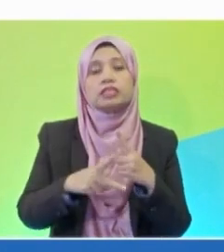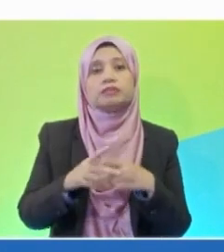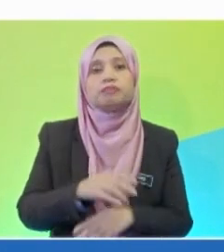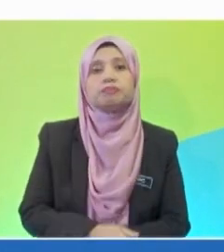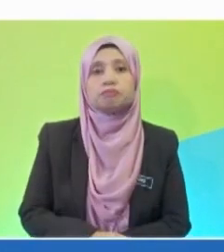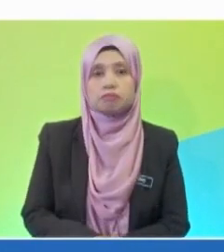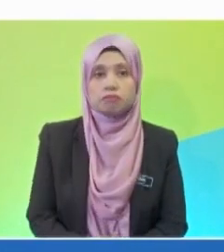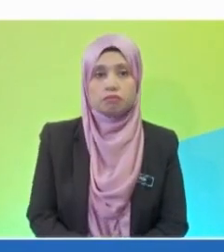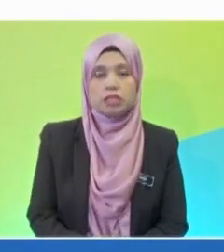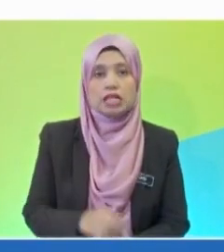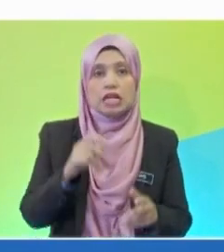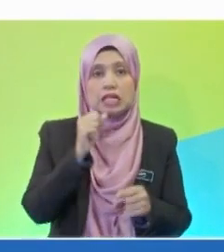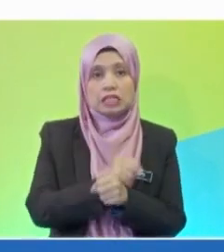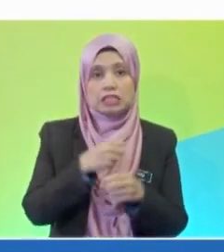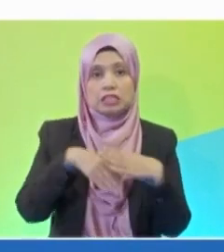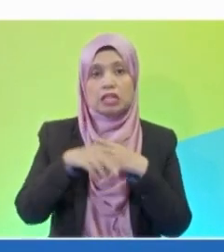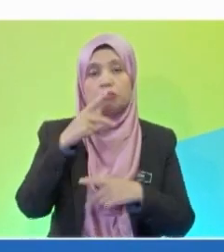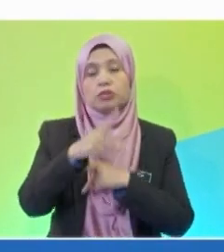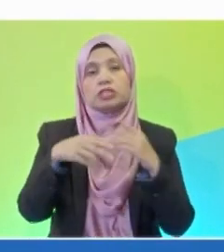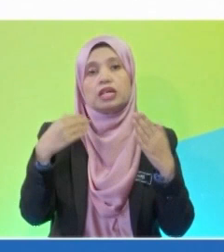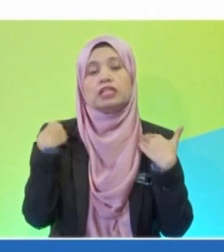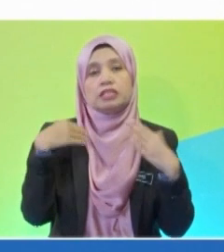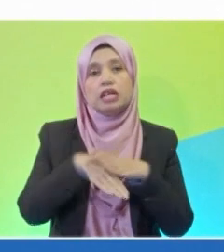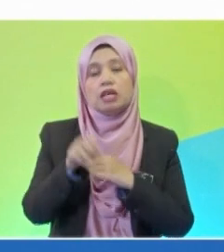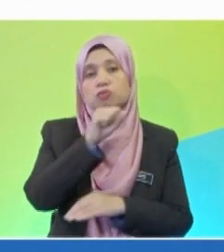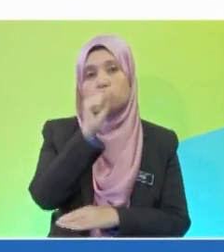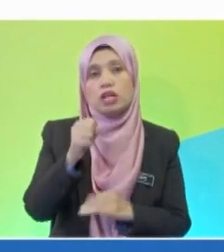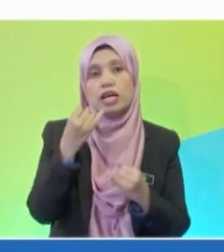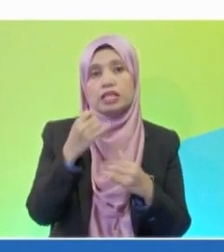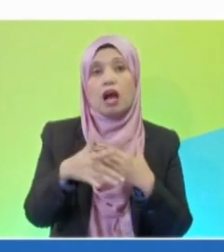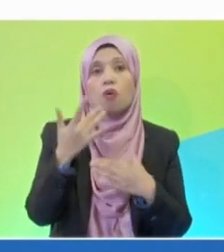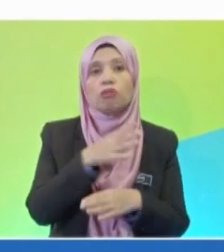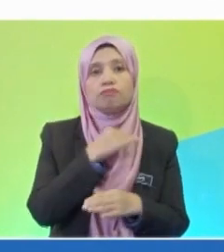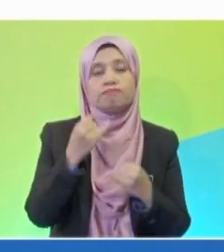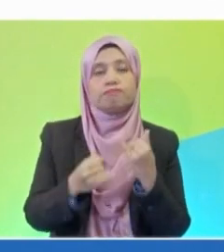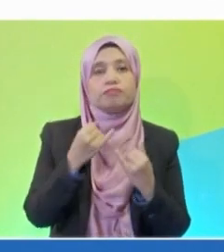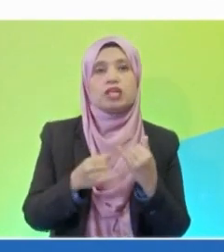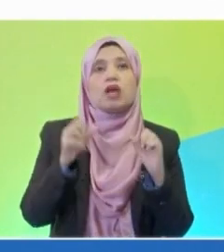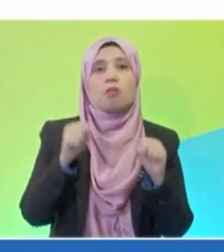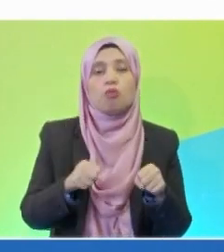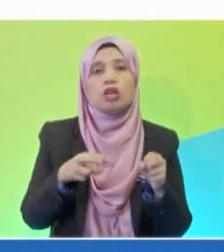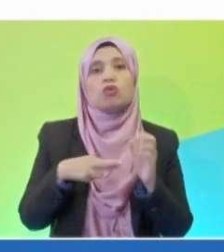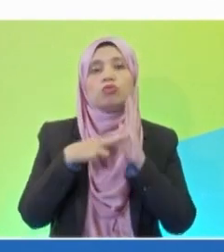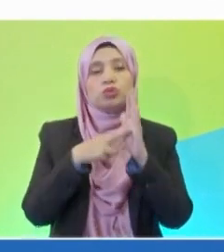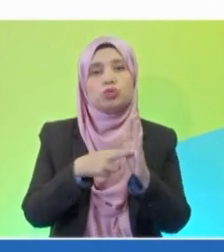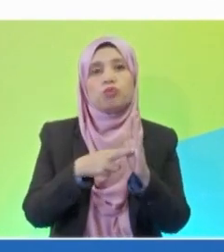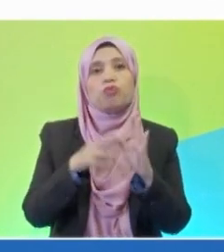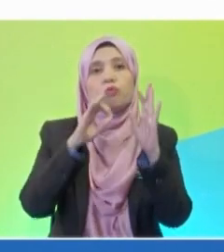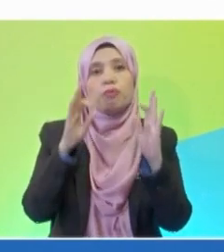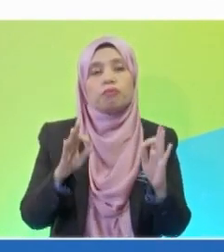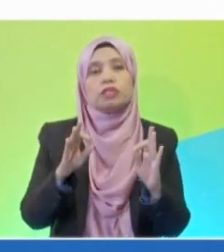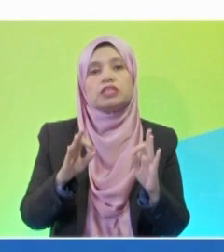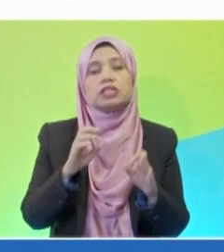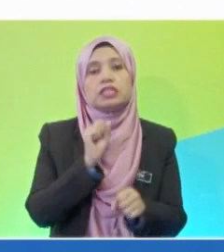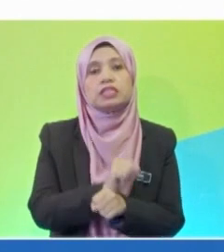proses, Nisa. Kerja dalam proses ni ada dalam soalan, dia berikan awal dan akhir sahaja. Jadi awak rujuk dalam buku teks format sekiranya kerja